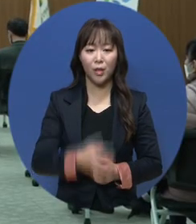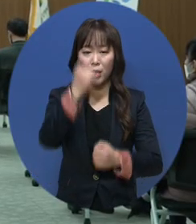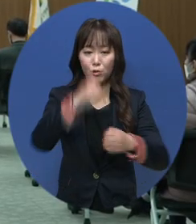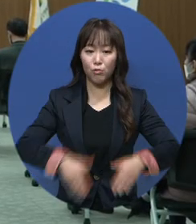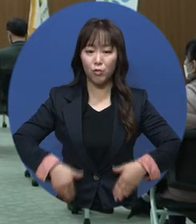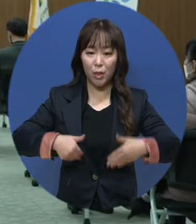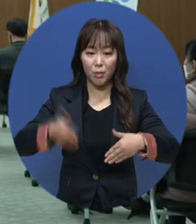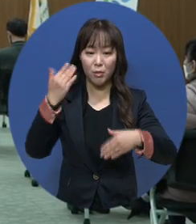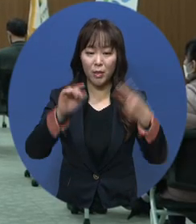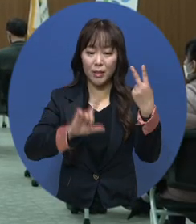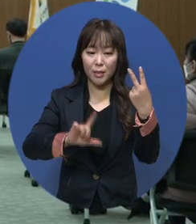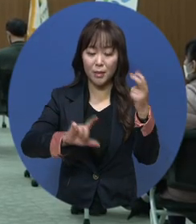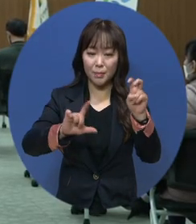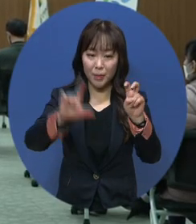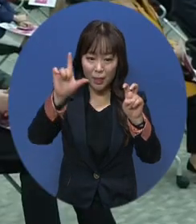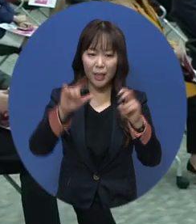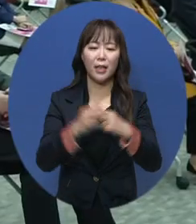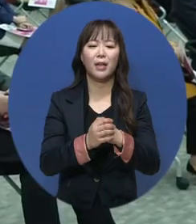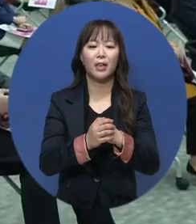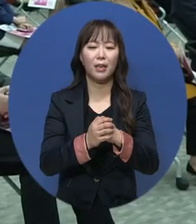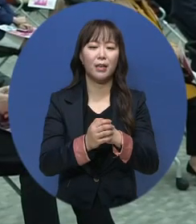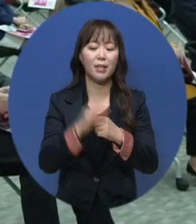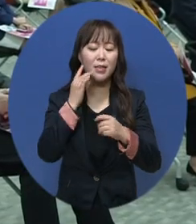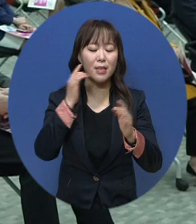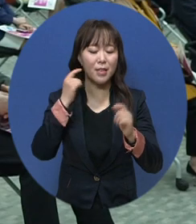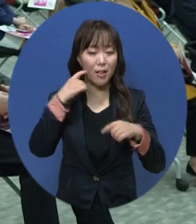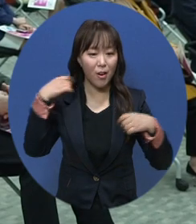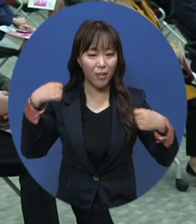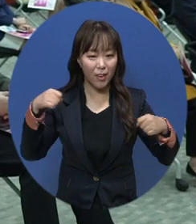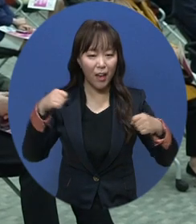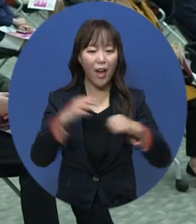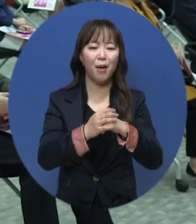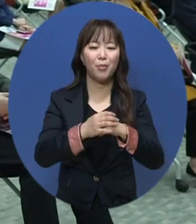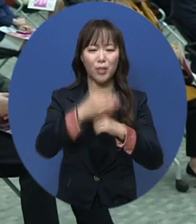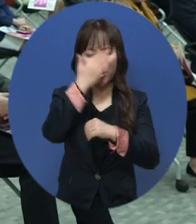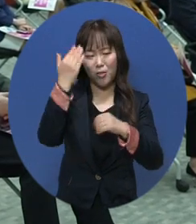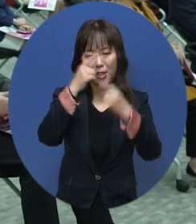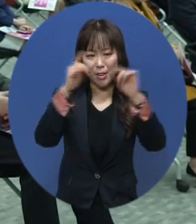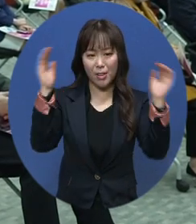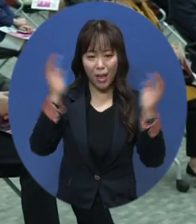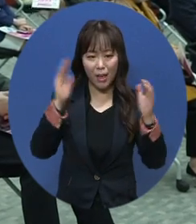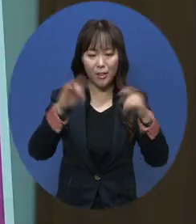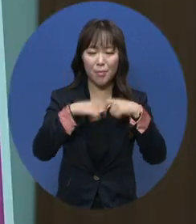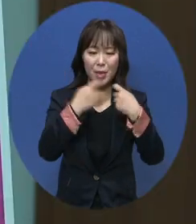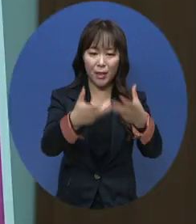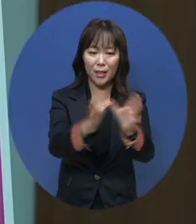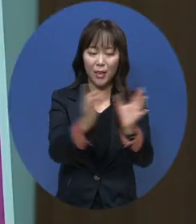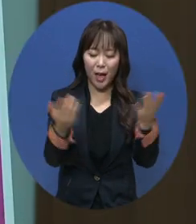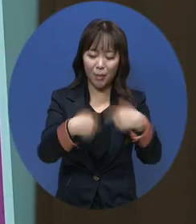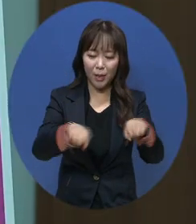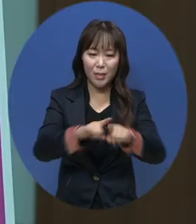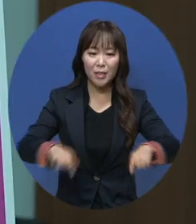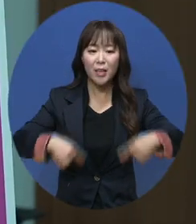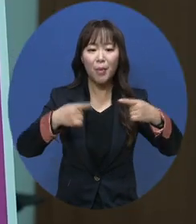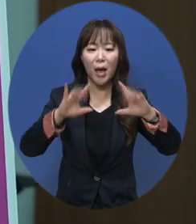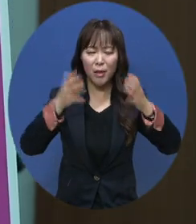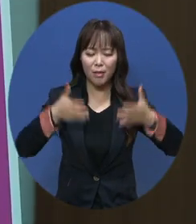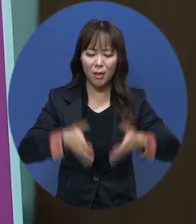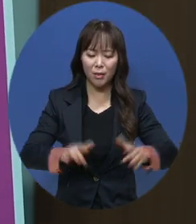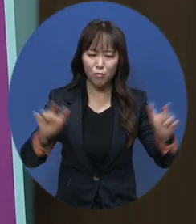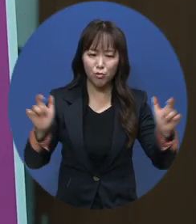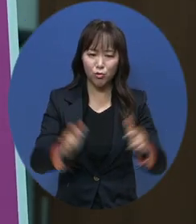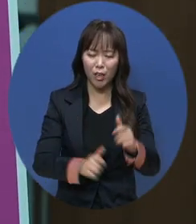충청남도는 지난 20일 연예인, 청년, 대학생, 민간단체 등이 함께 참여하는 저출산 극복